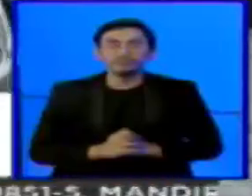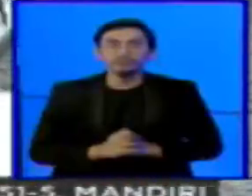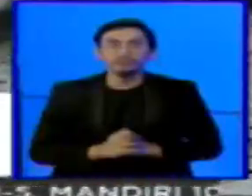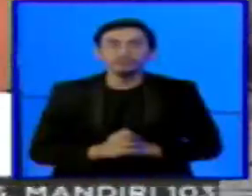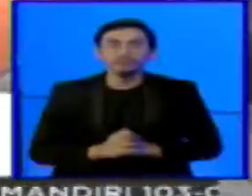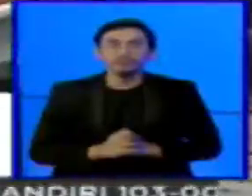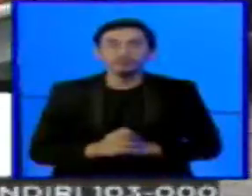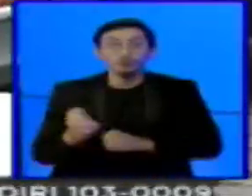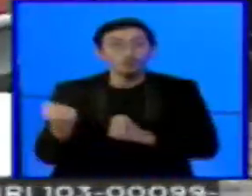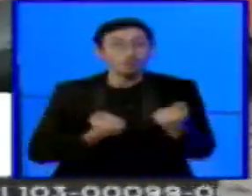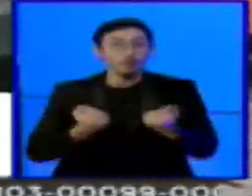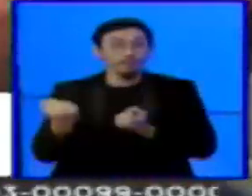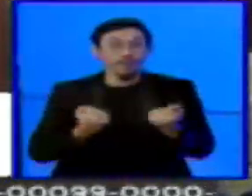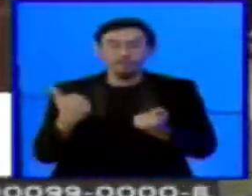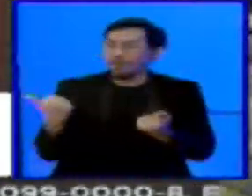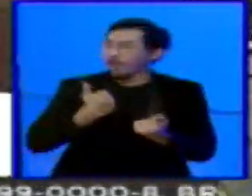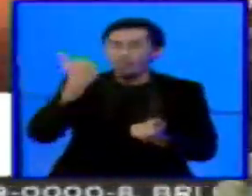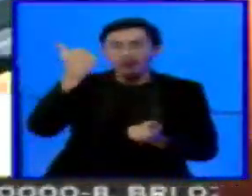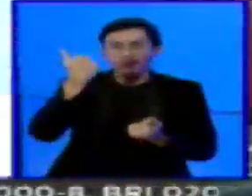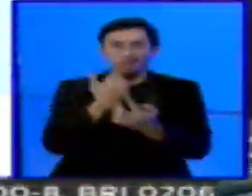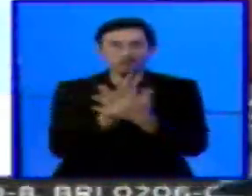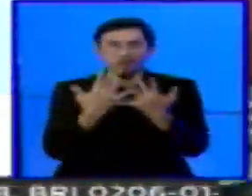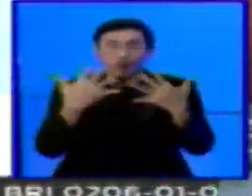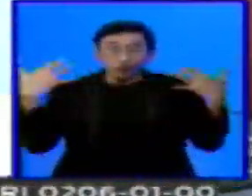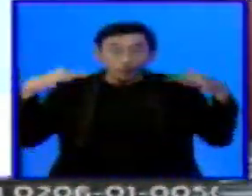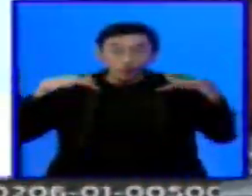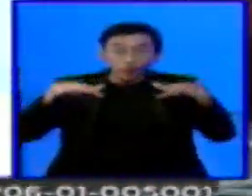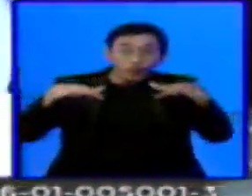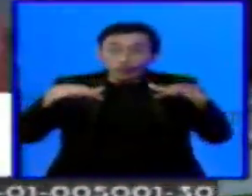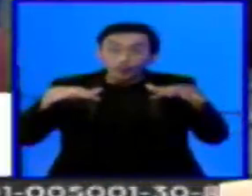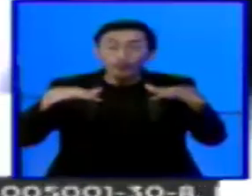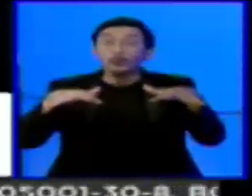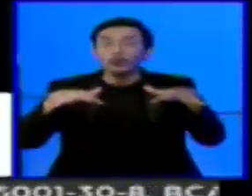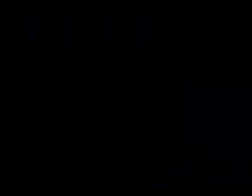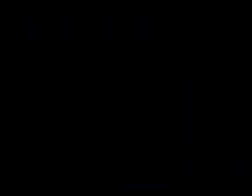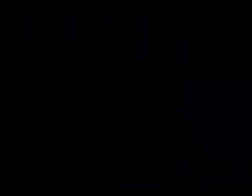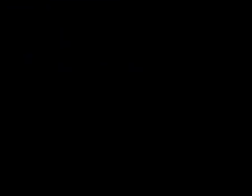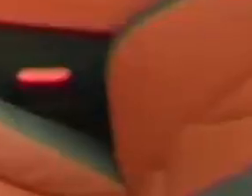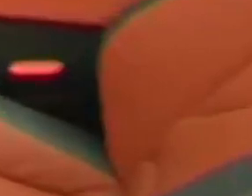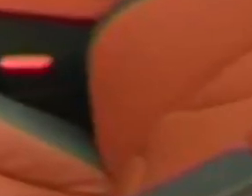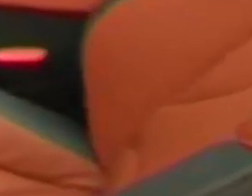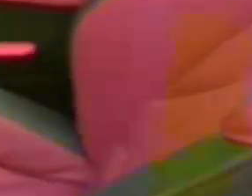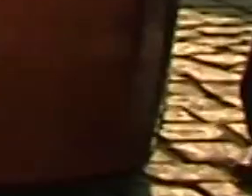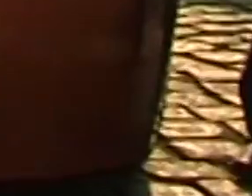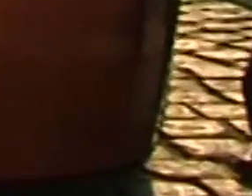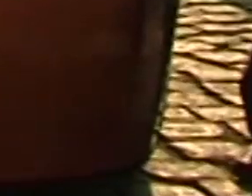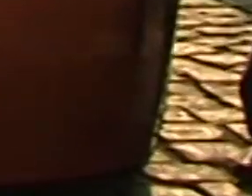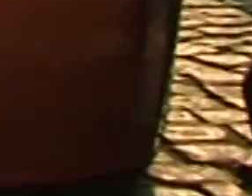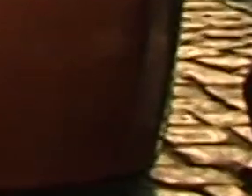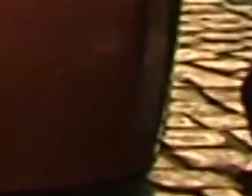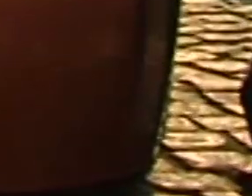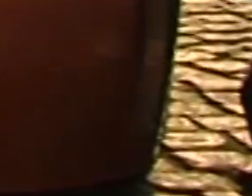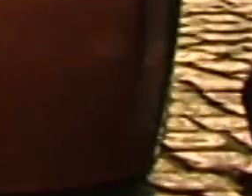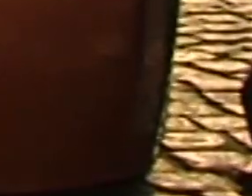Mobil sport mewah ini jadi pusat perhatian publik saat memasuki kawasan Silang Monas, Jakarta Pusat. Namun, ini bukan mobil sport biasa,